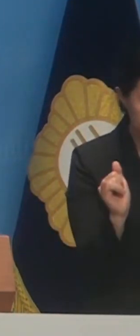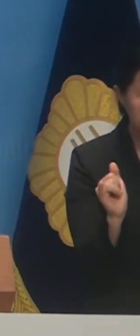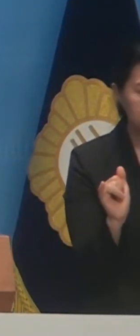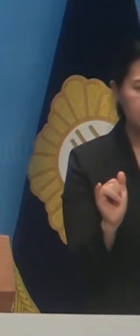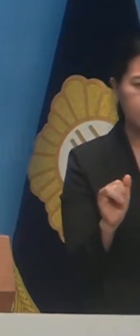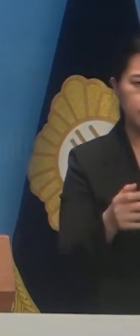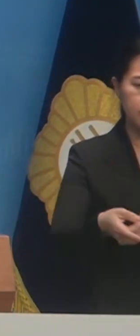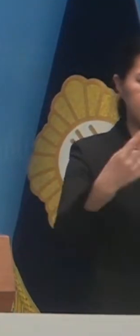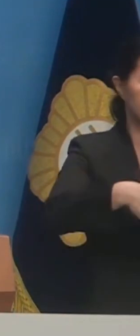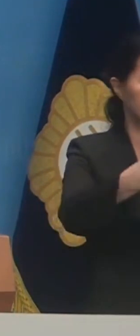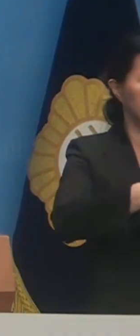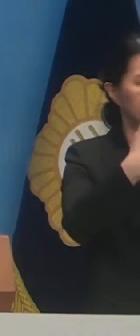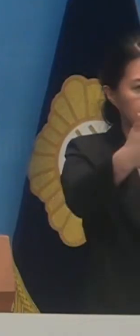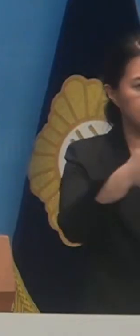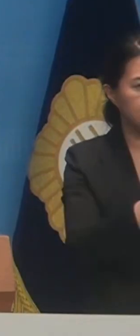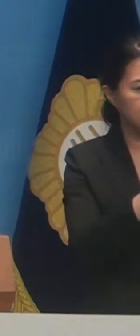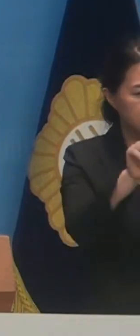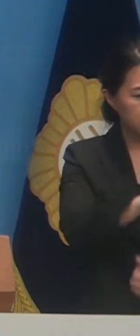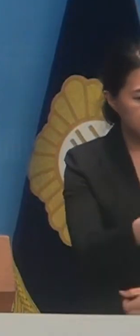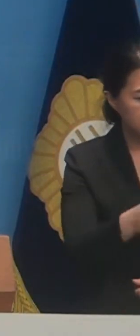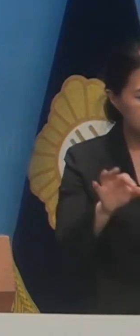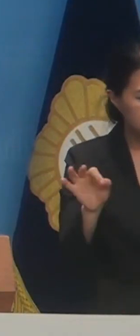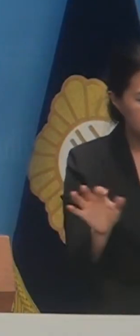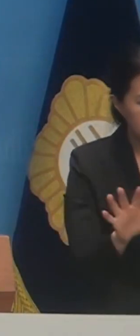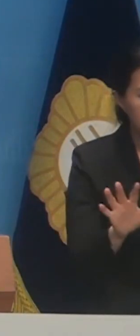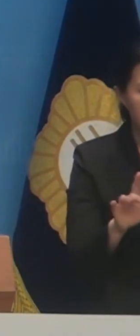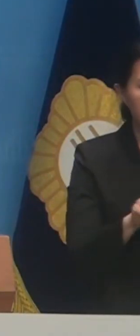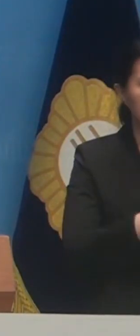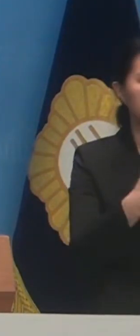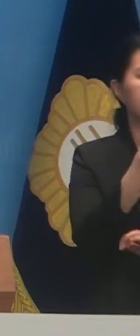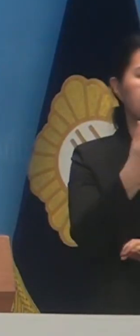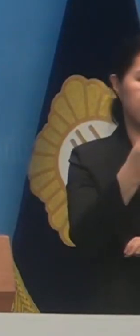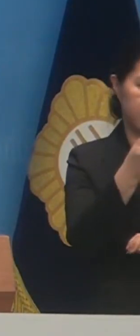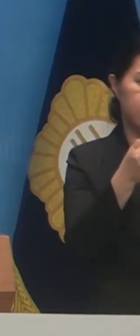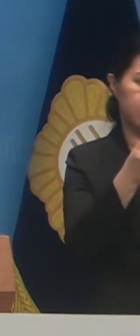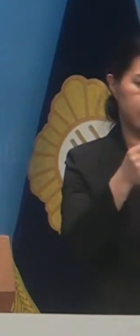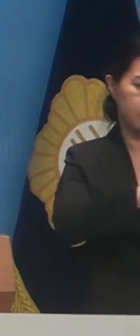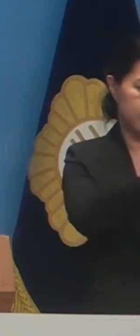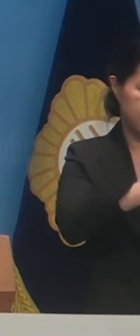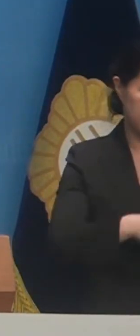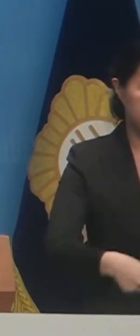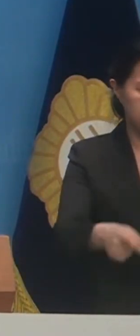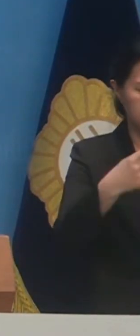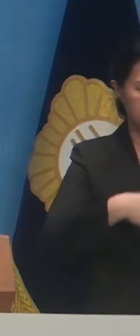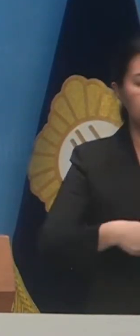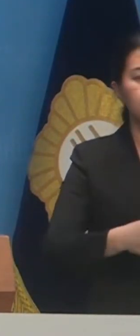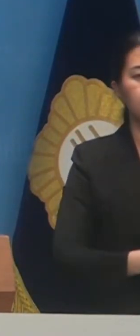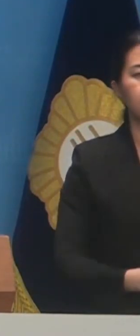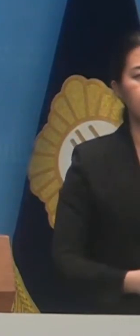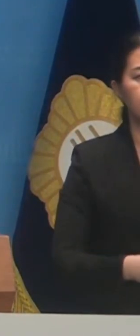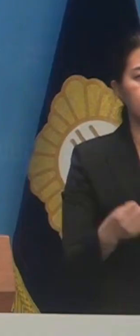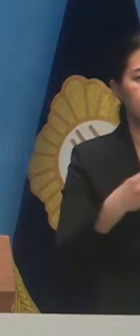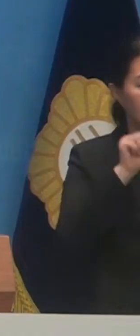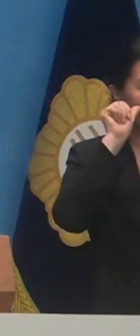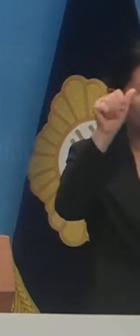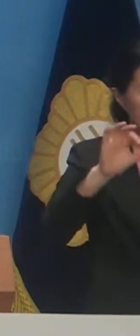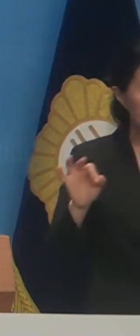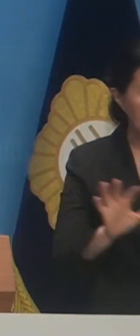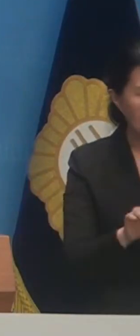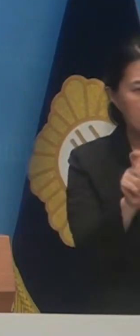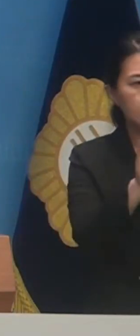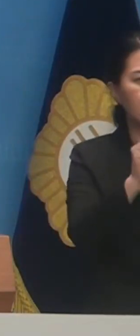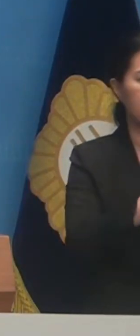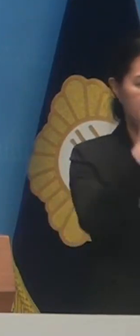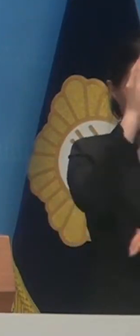동참해 주셔서 하루 반 만에 5만 명이 서명에 참여해 주셨고 설명 개시 5일 만에 10만